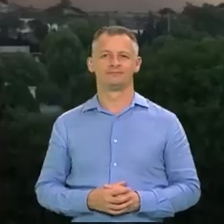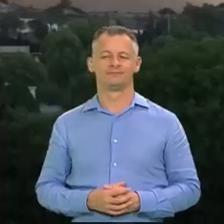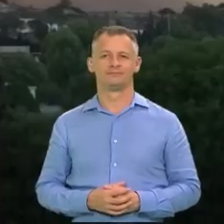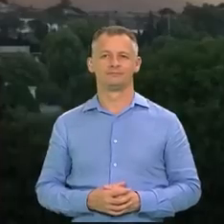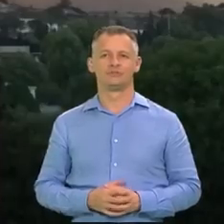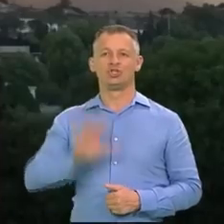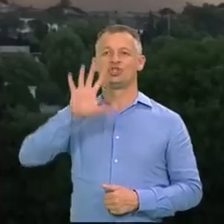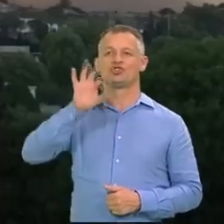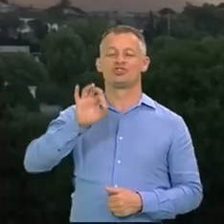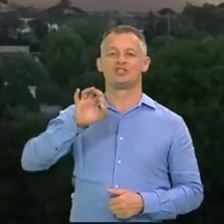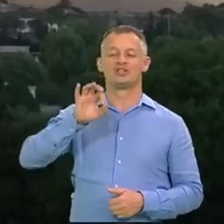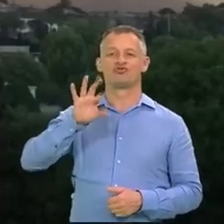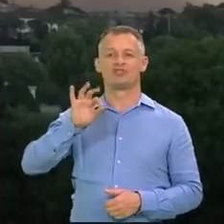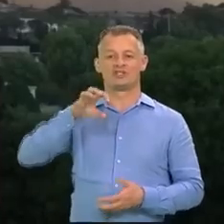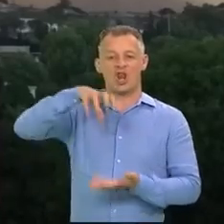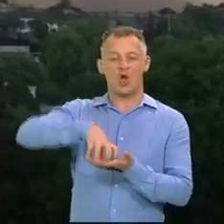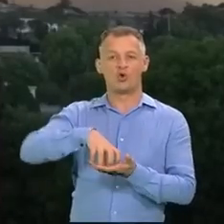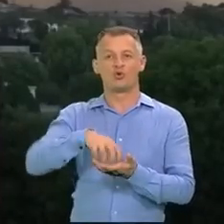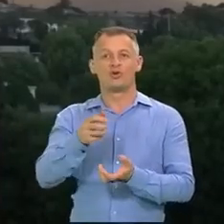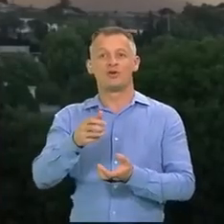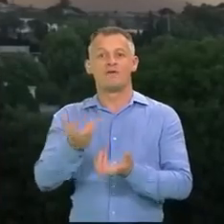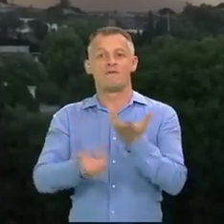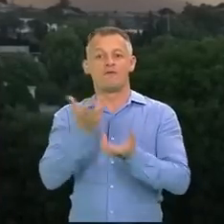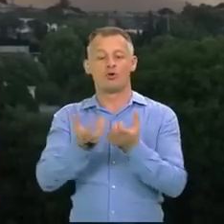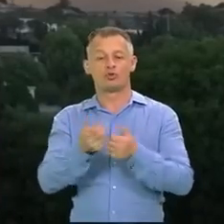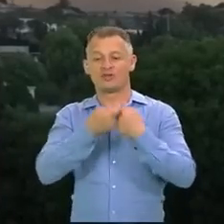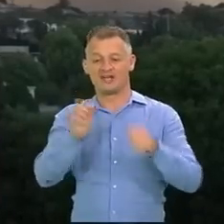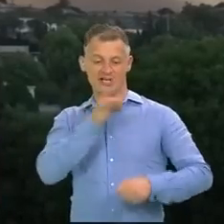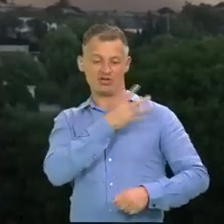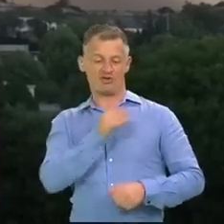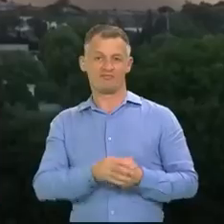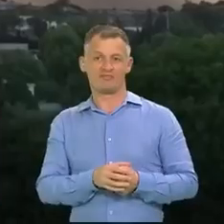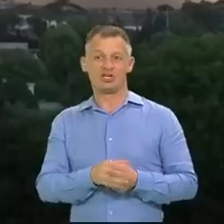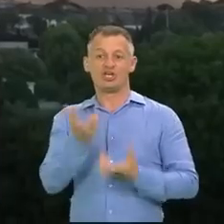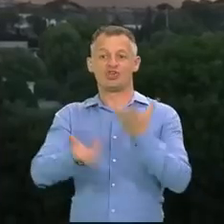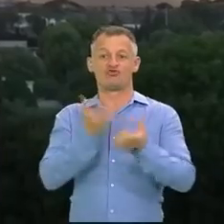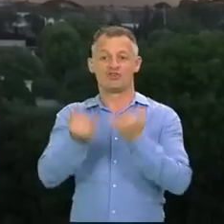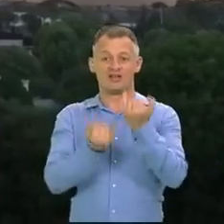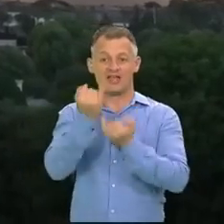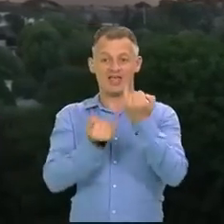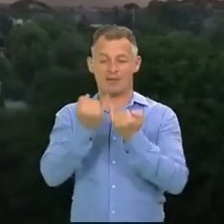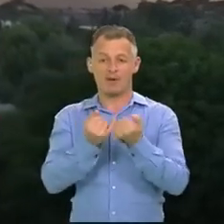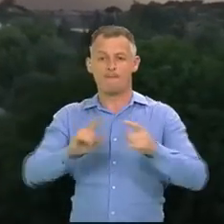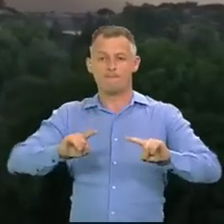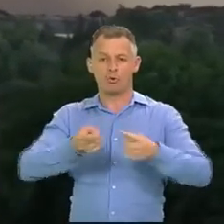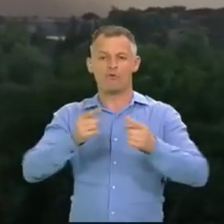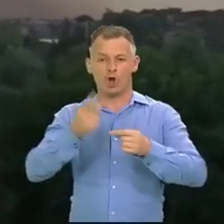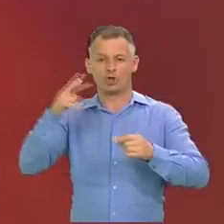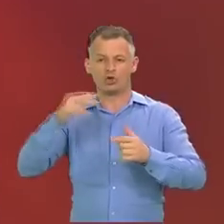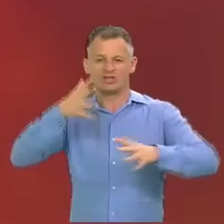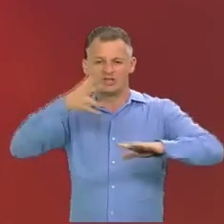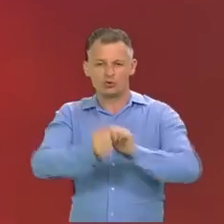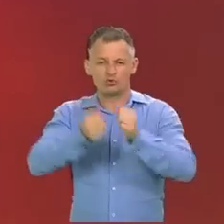Peste 50 de focare au izbucnit în toată Grecia în ultimele ore. Scăpate de sub control, incendiile de vegetație provoacă în continuare distrugeri